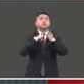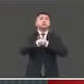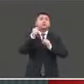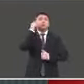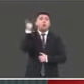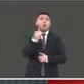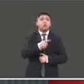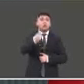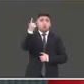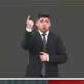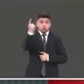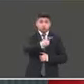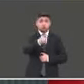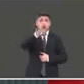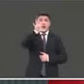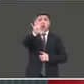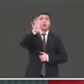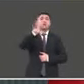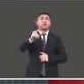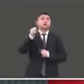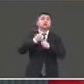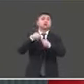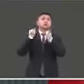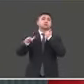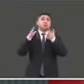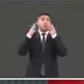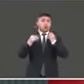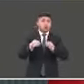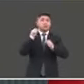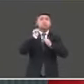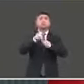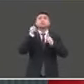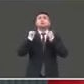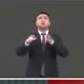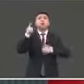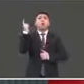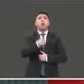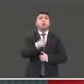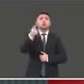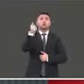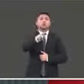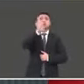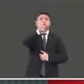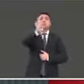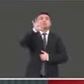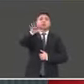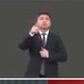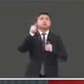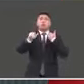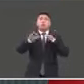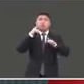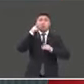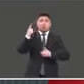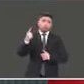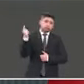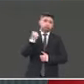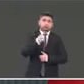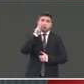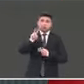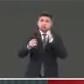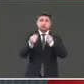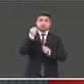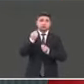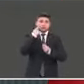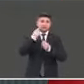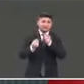yüzde 51 ve istihdam oranı da yüzde 45 olarak gerçekleşirken